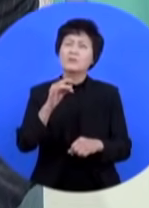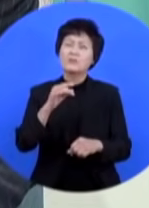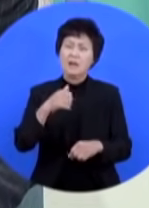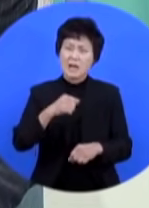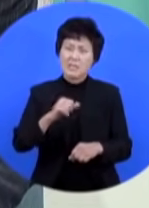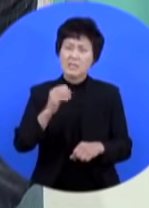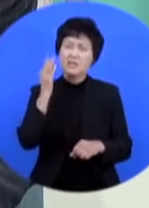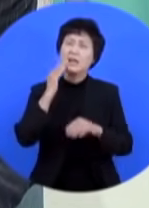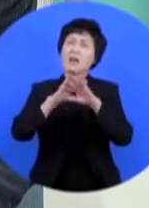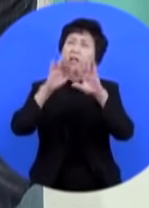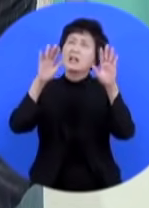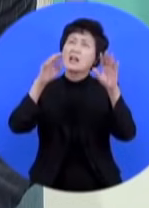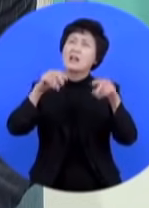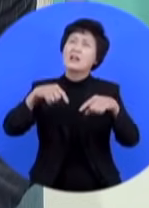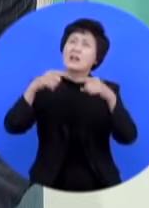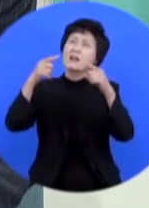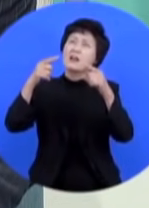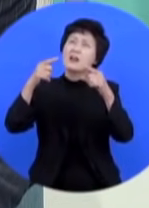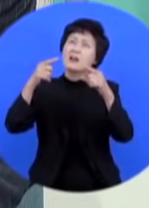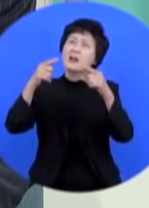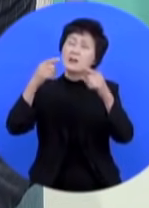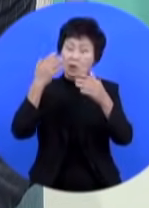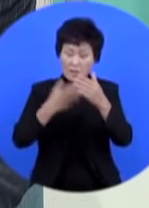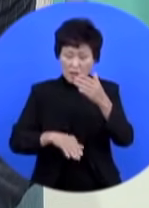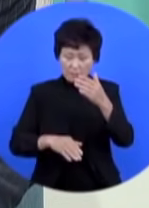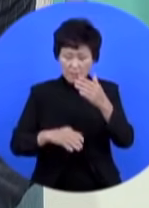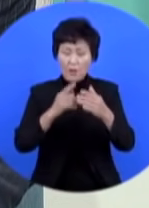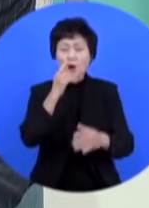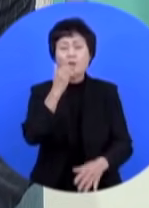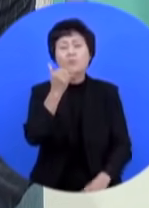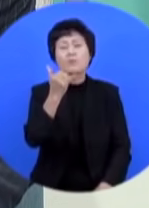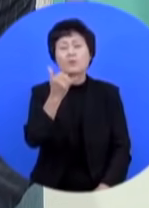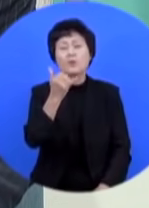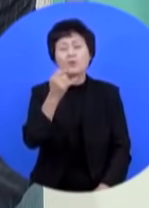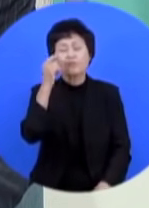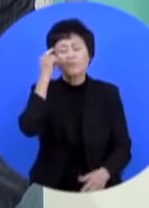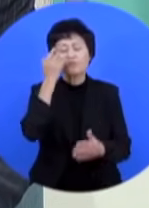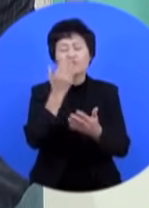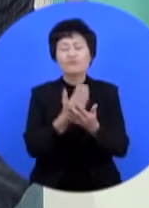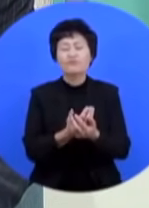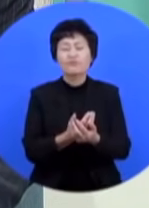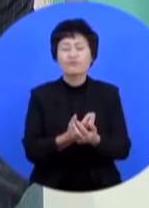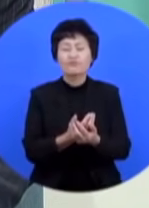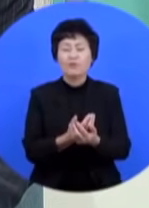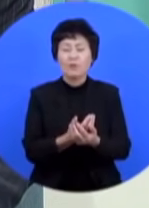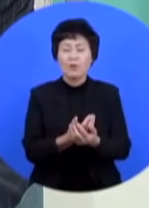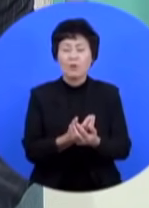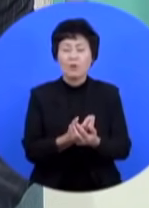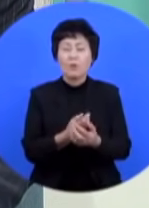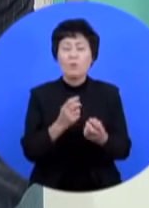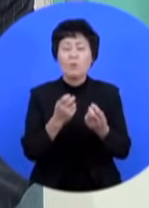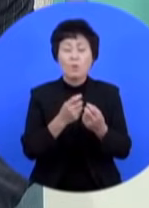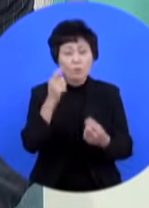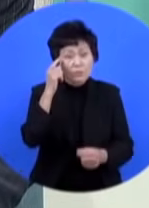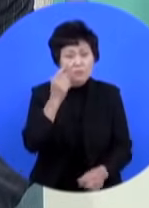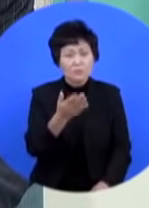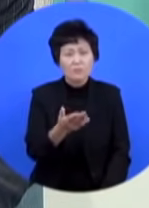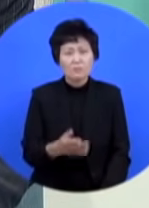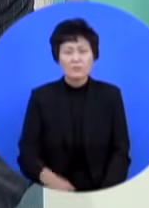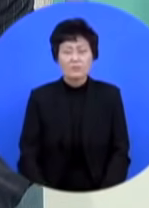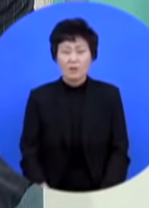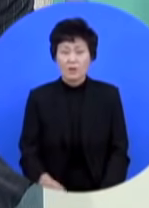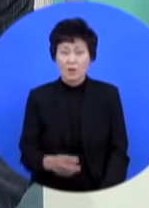가버리면 그 부모님들이 받는 그 충격이라든가 쇼크는 이루 말할 수가 없어서 두 분 다 암 수술을 하셨다면서요.